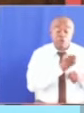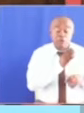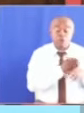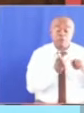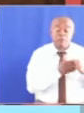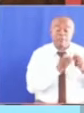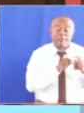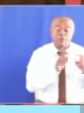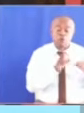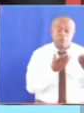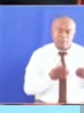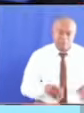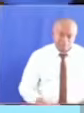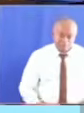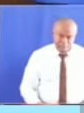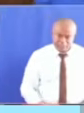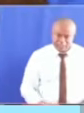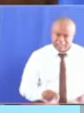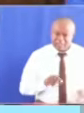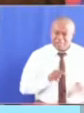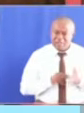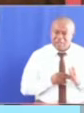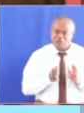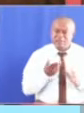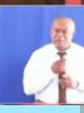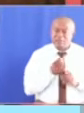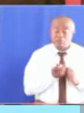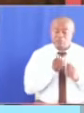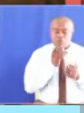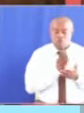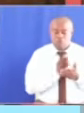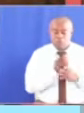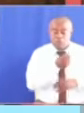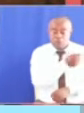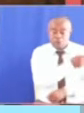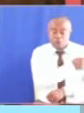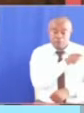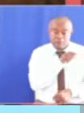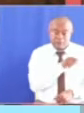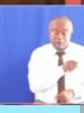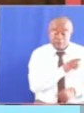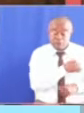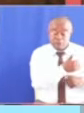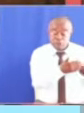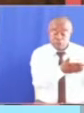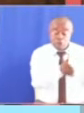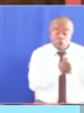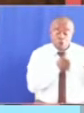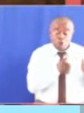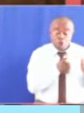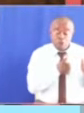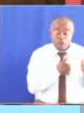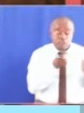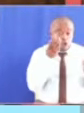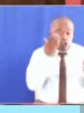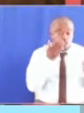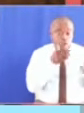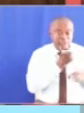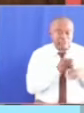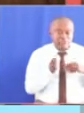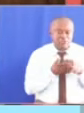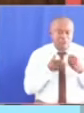upi mkakati wa serikali kuhakikisha kwamba hospitali hii wodi zake zinajengwa kwa haraka ili kuweza kuipa